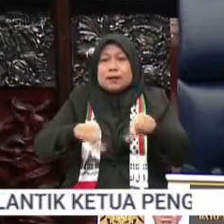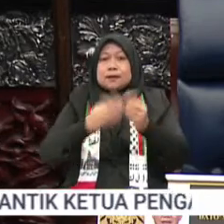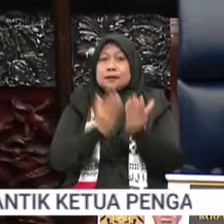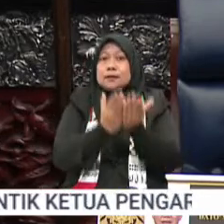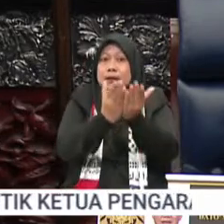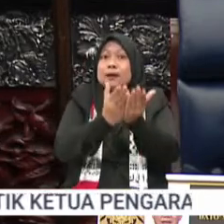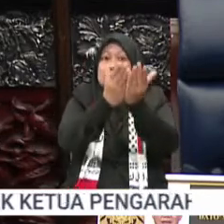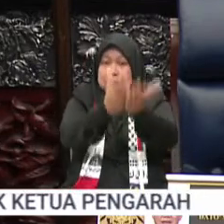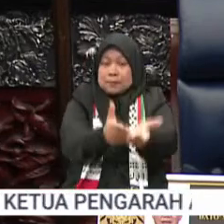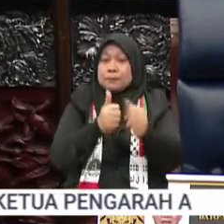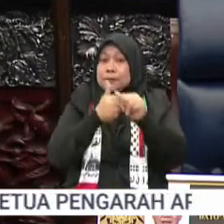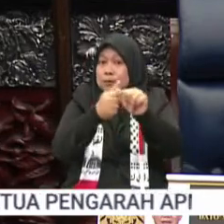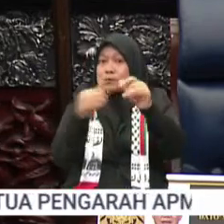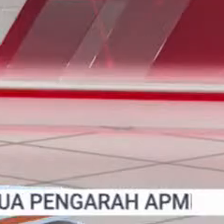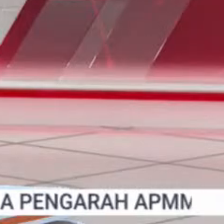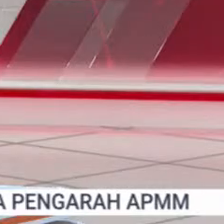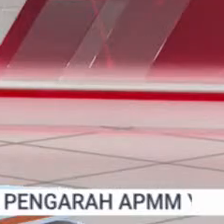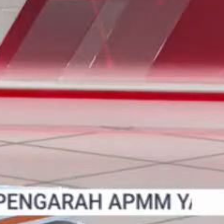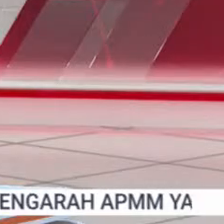standard antarabangsa.